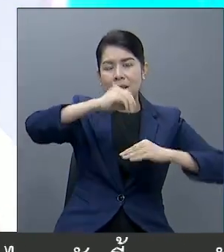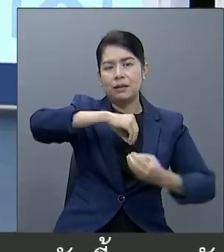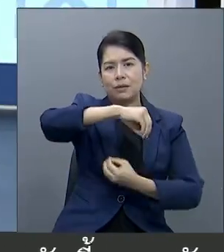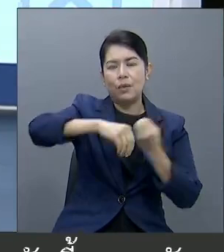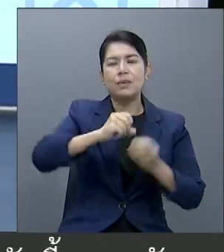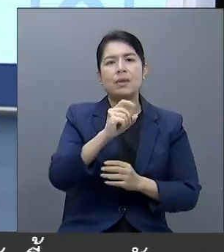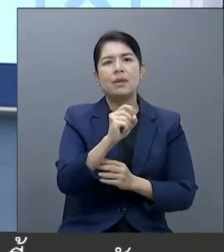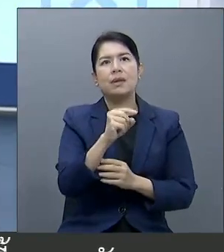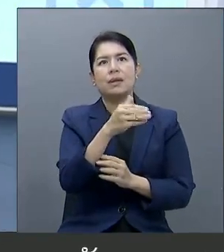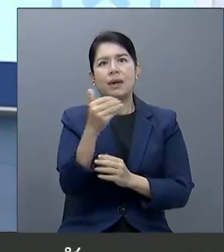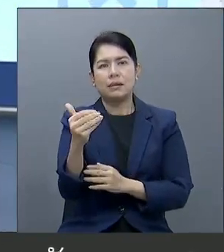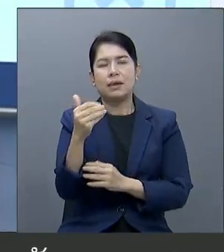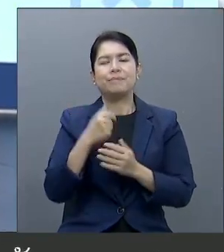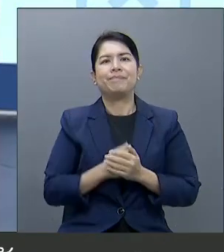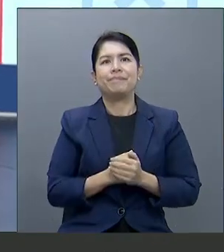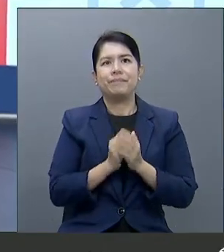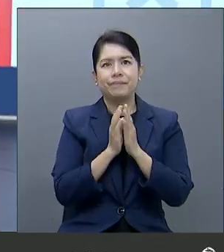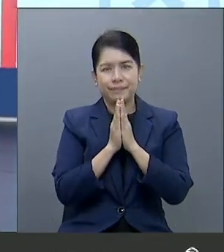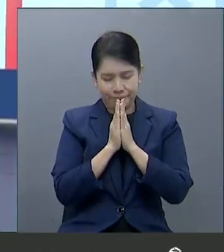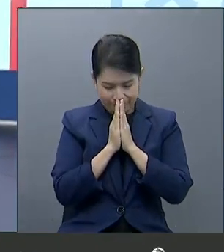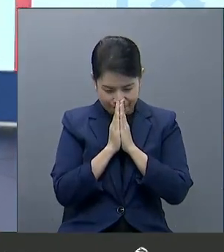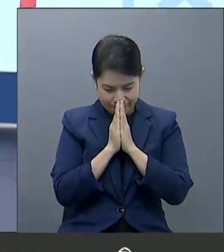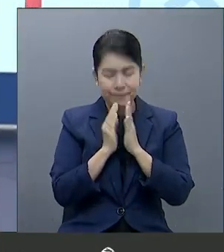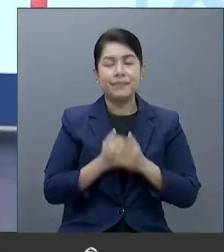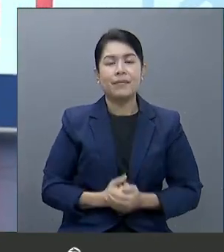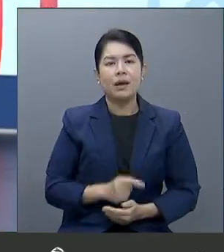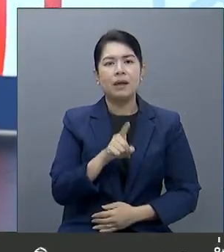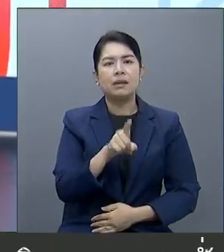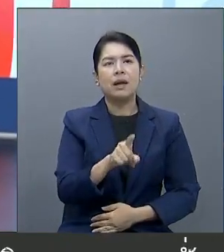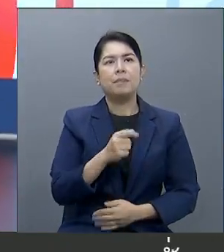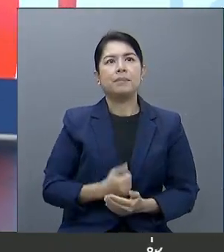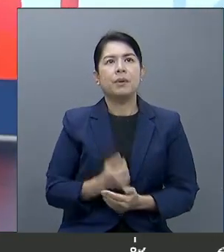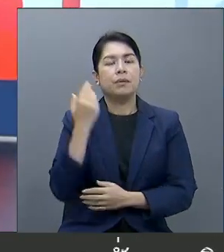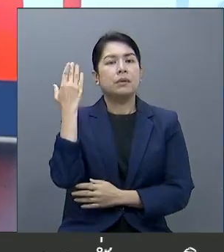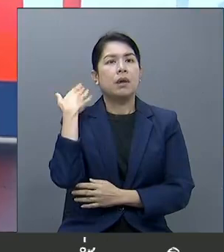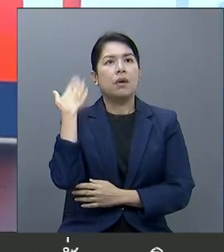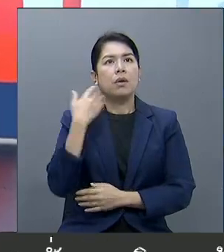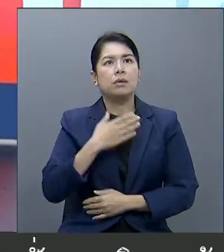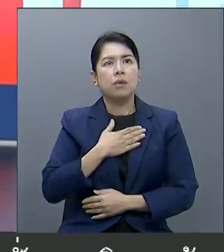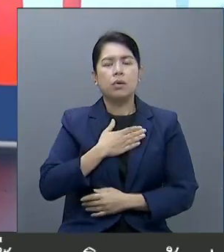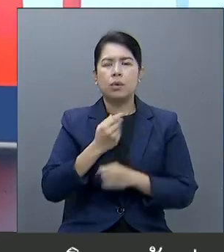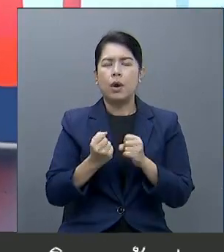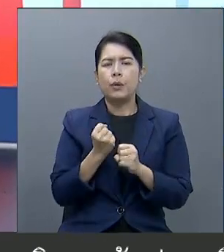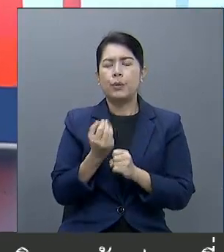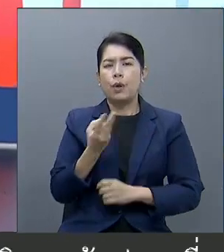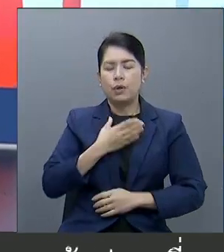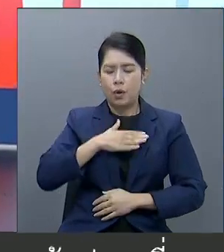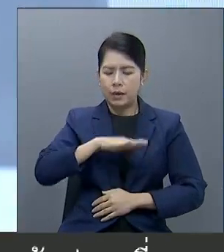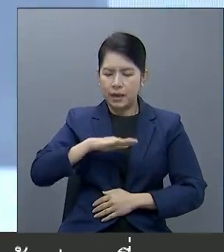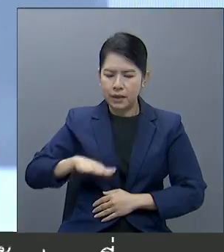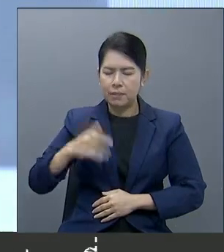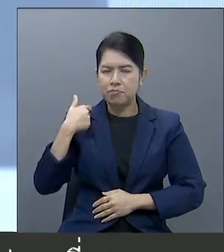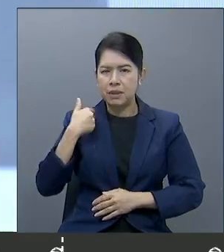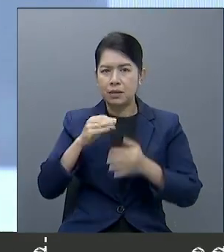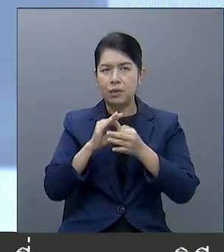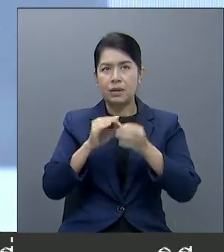าติสวัสดีค่ะอาจารย์จันทาย้อนกลับไปจำได้ว่าช่วงสมัยที่เป้เป็นเด็กๆตอนนั้นมีการรณรงค์ในเรื่องของการ